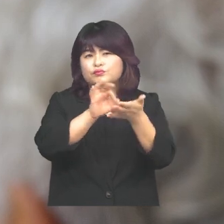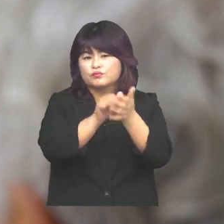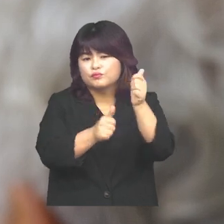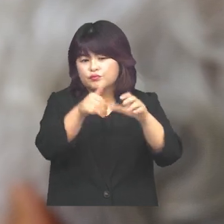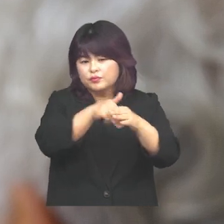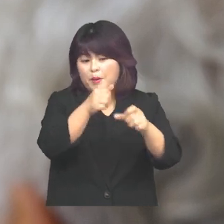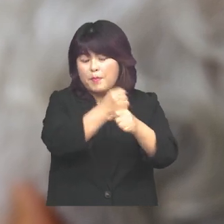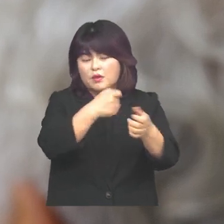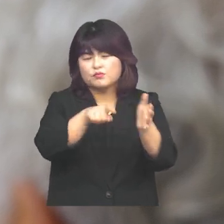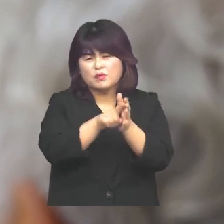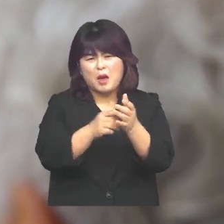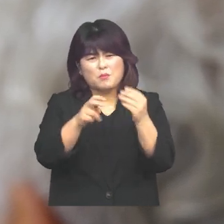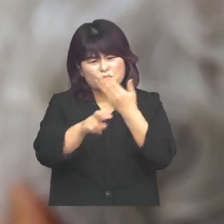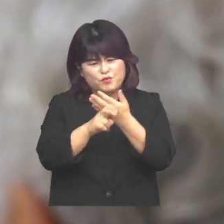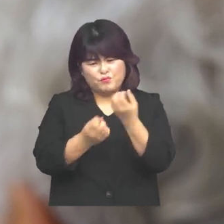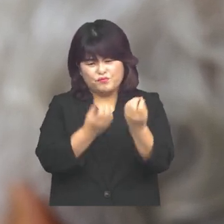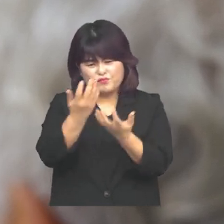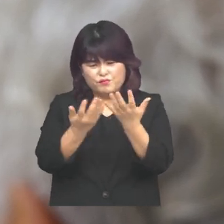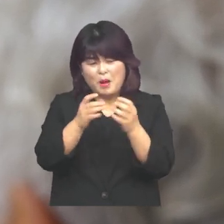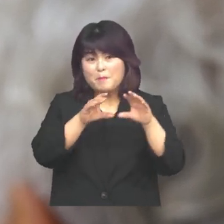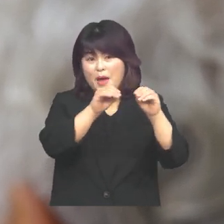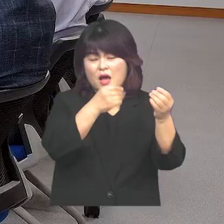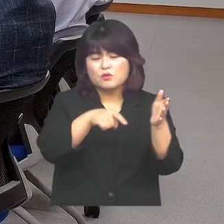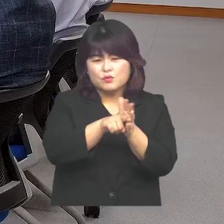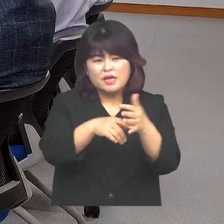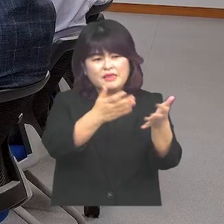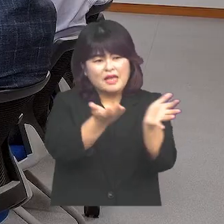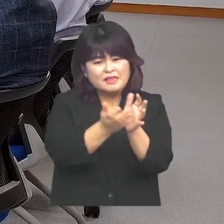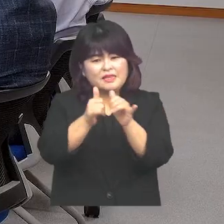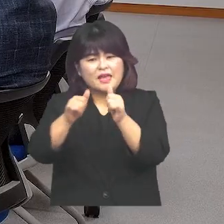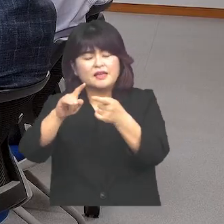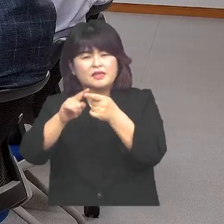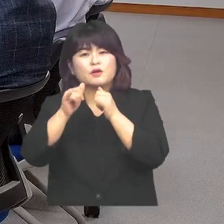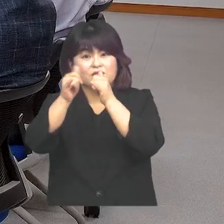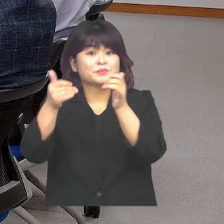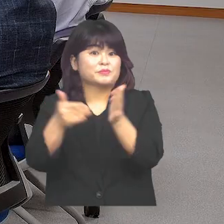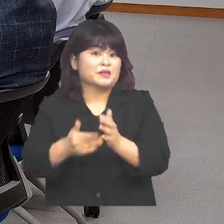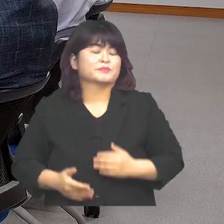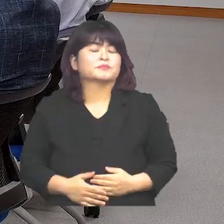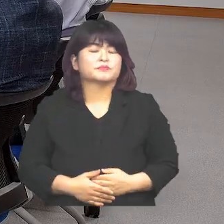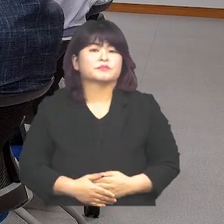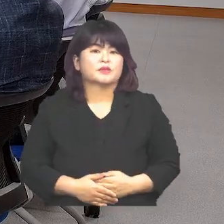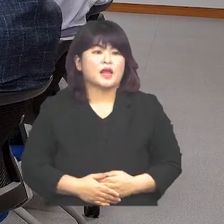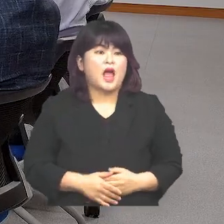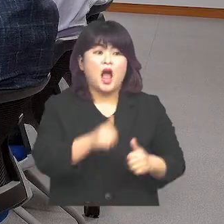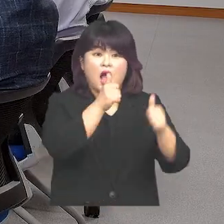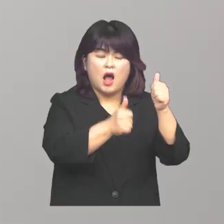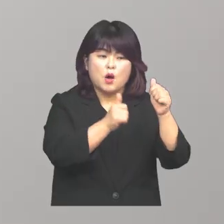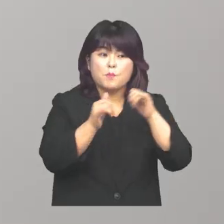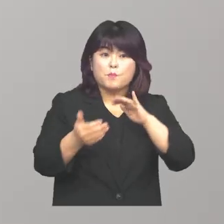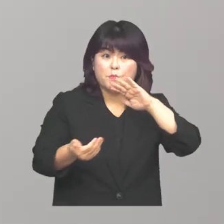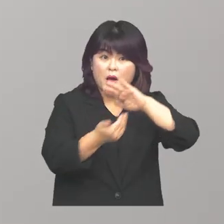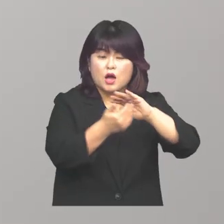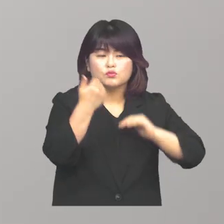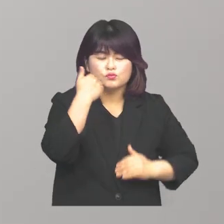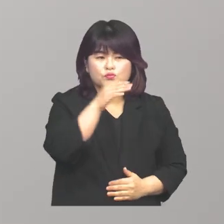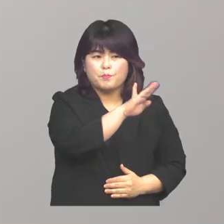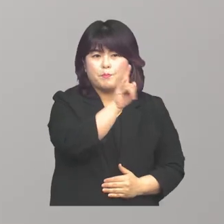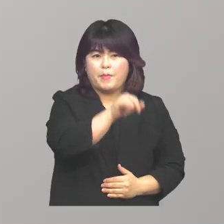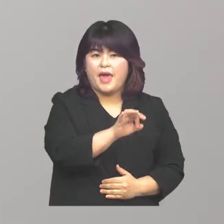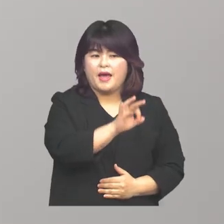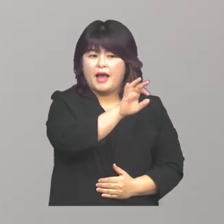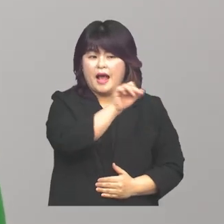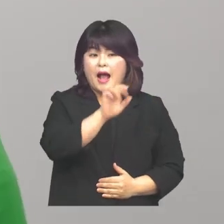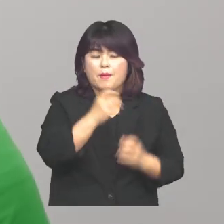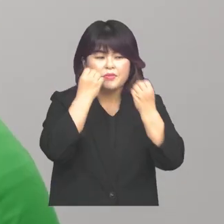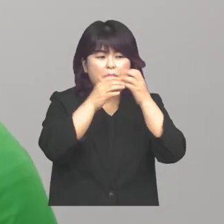실천 문화를 확산해 불법 소각 근절에 공헌한 인물과 단체를 선정해 상을 수여했습니다. 경진대회